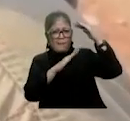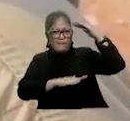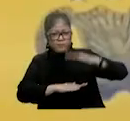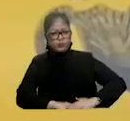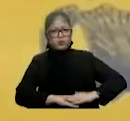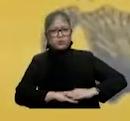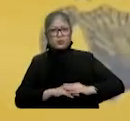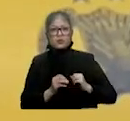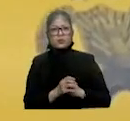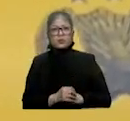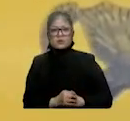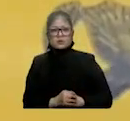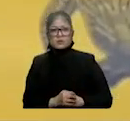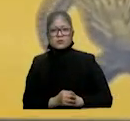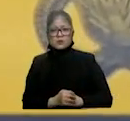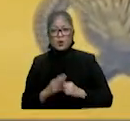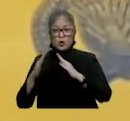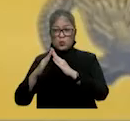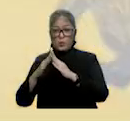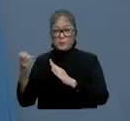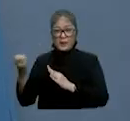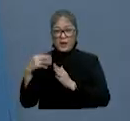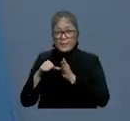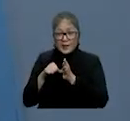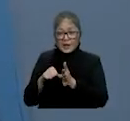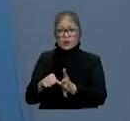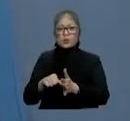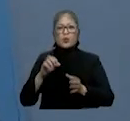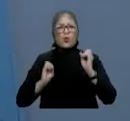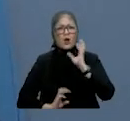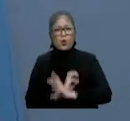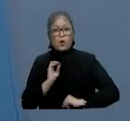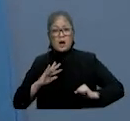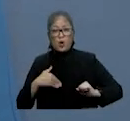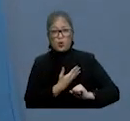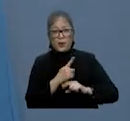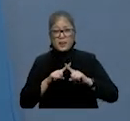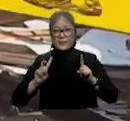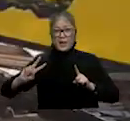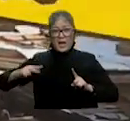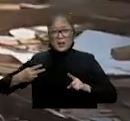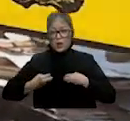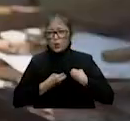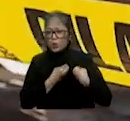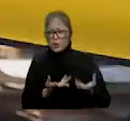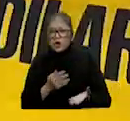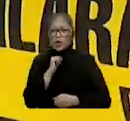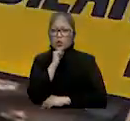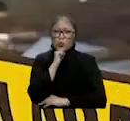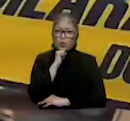lagi. Pihak perumahan memberikan bantuan kepada korban luka, namun terkait ganti rugi masih menunggu hasil penyelidikan polisi.